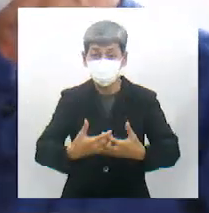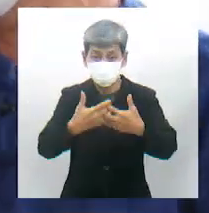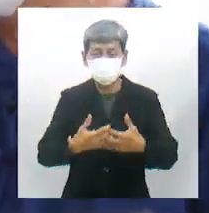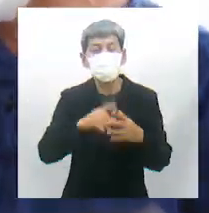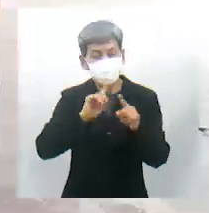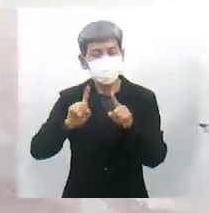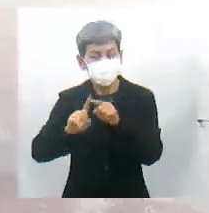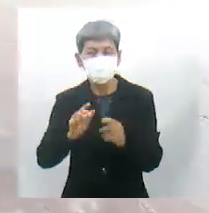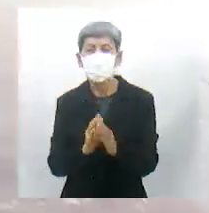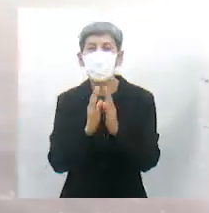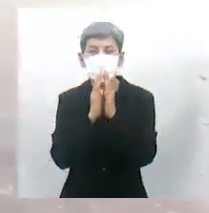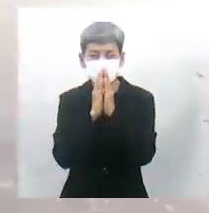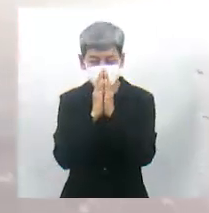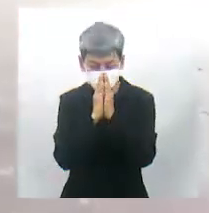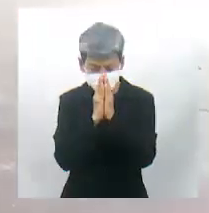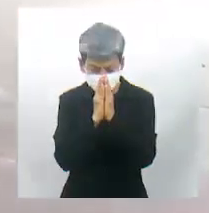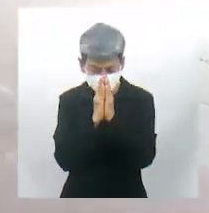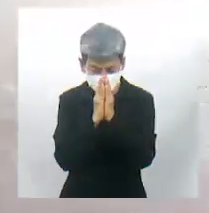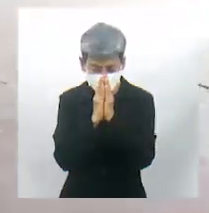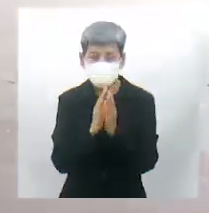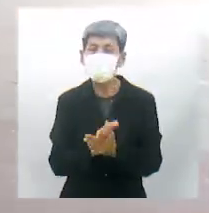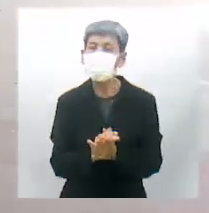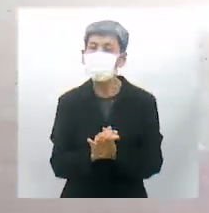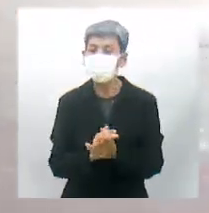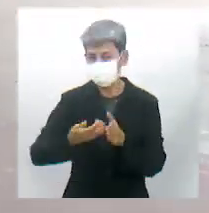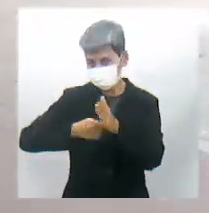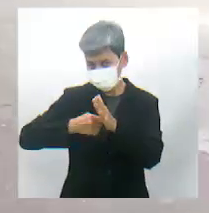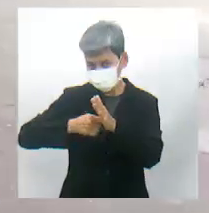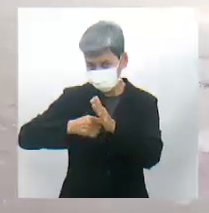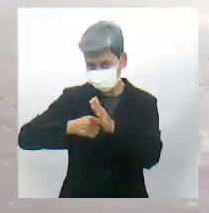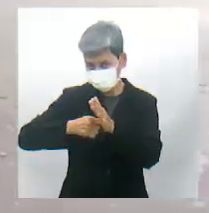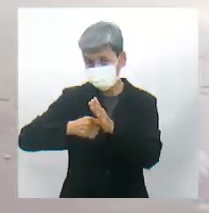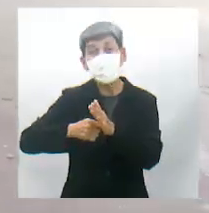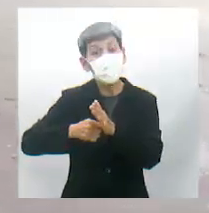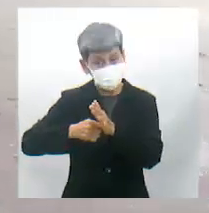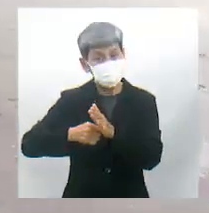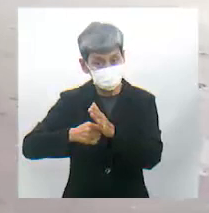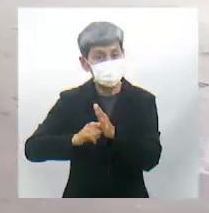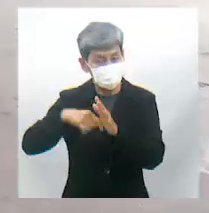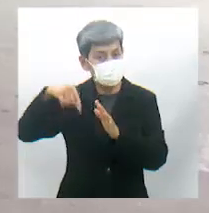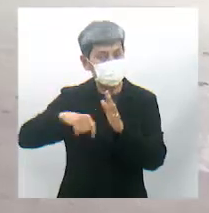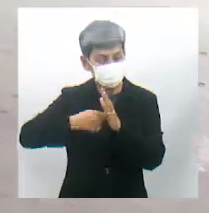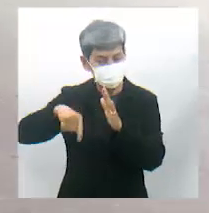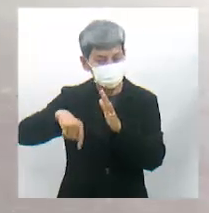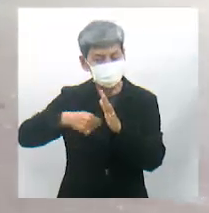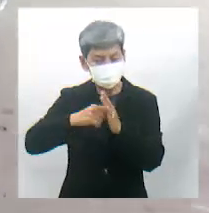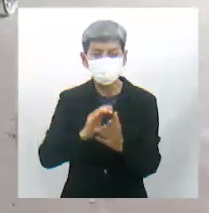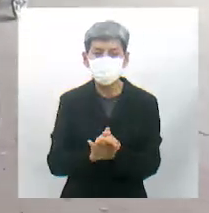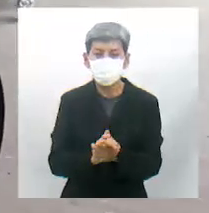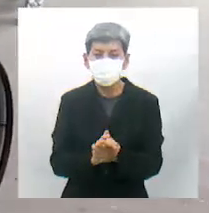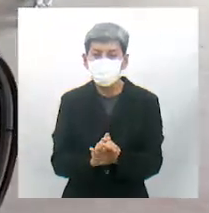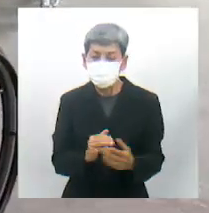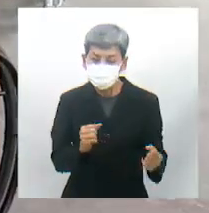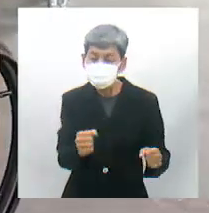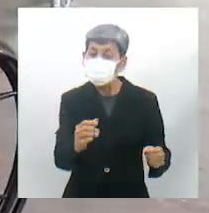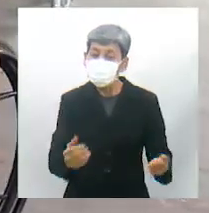คืออยู่ที่นี่หมดเลยสวัสดีครับ สวัสดีครับผม อ๋อนี่ช่างนี่แหละครับดัดแปลง อ๋อช่างที่นี่เลย ครับช่างนี่เลยดัดแปลงจากรถโยกเมื่อก่อน